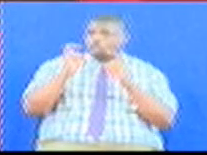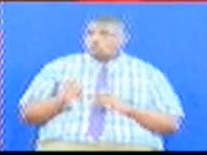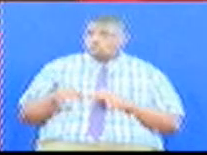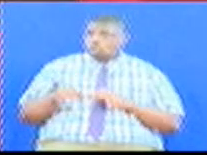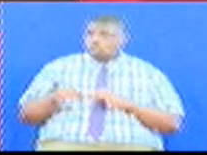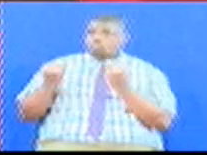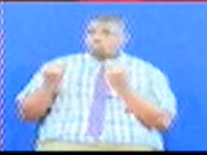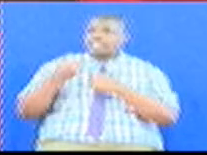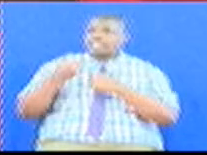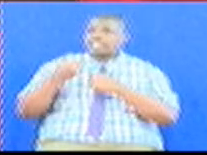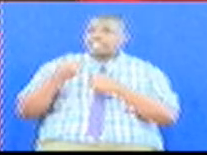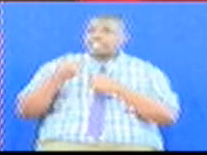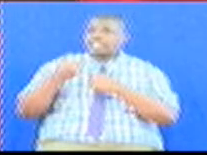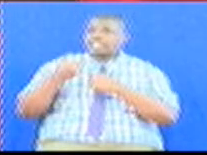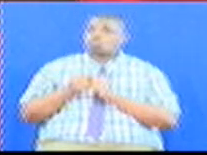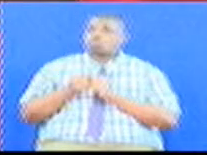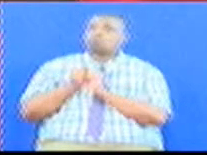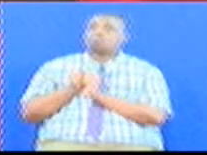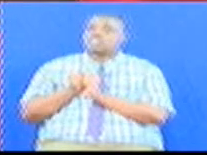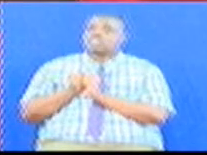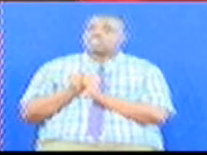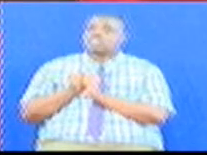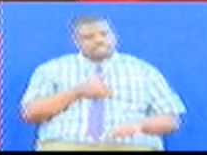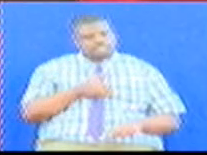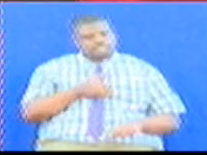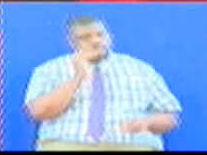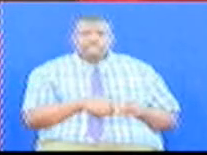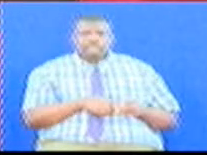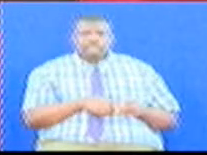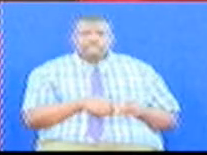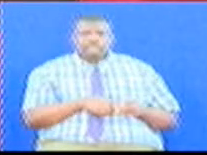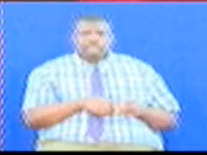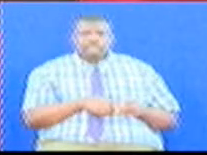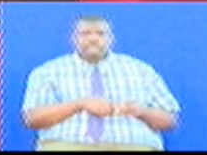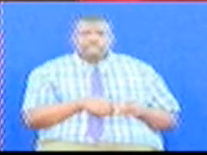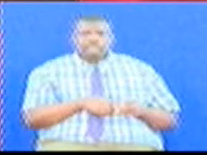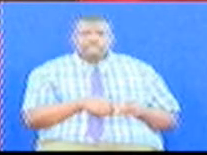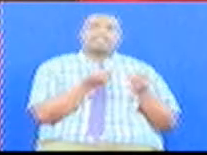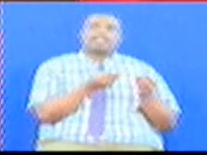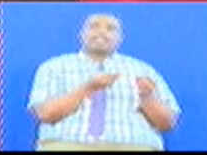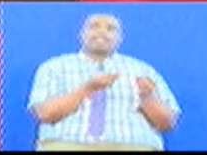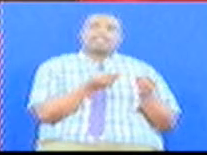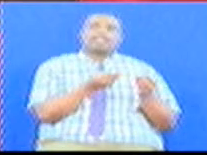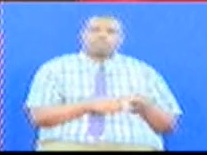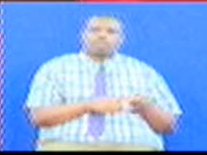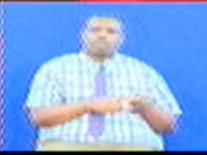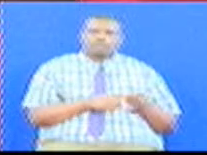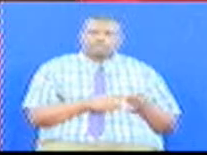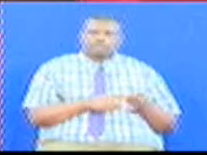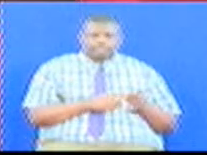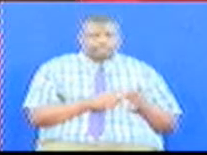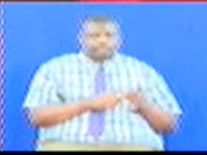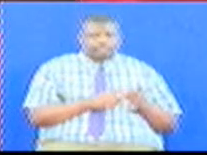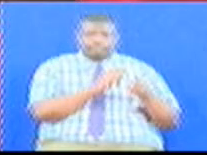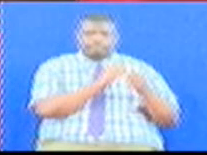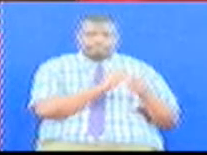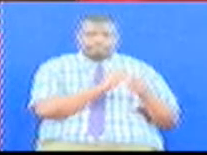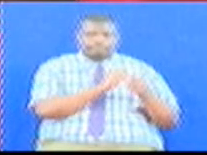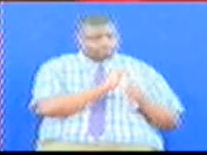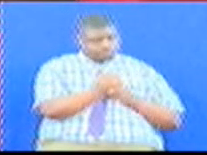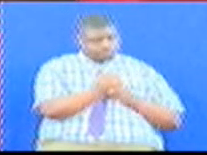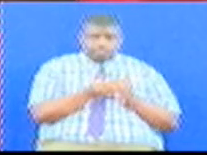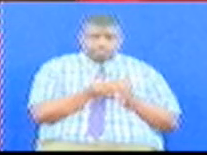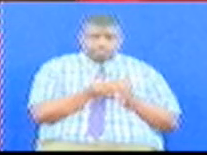baada ya kipindi cha miaka 10 serikali imekuwa inatoa revision books za sheria, kwa maana ina